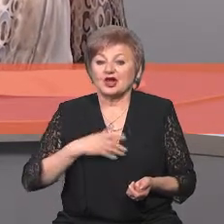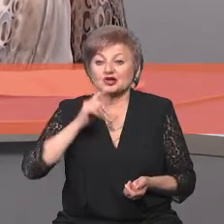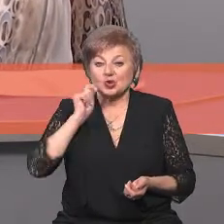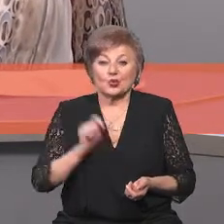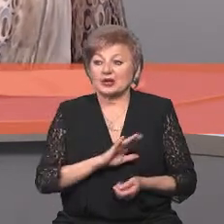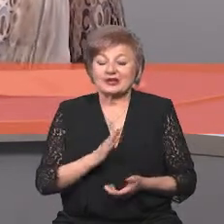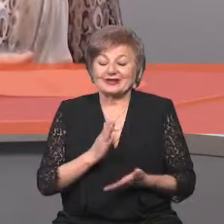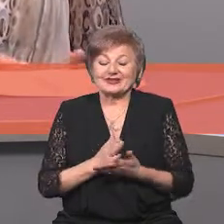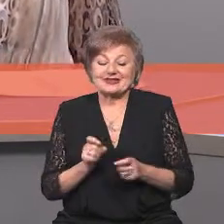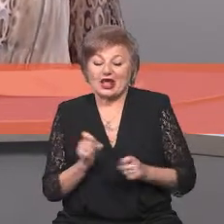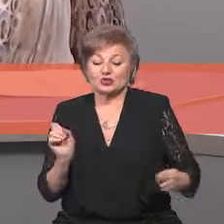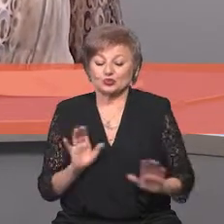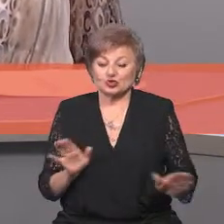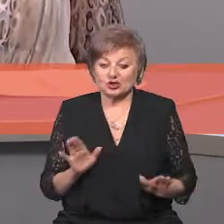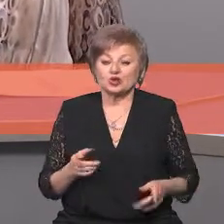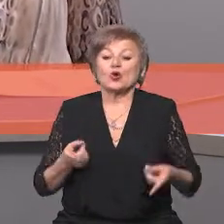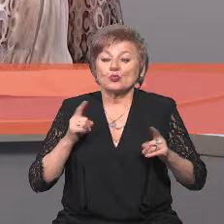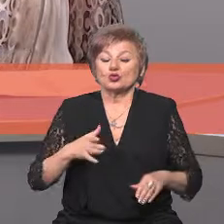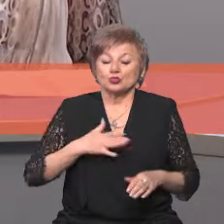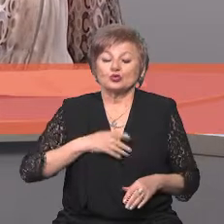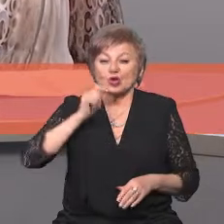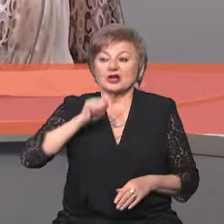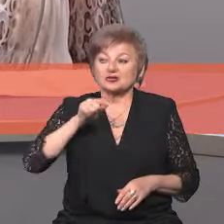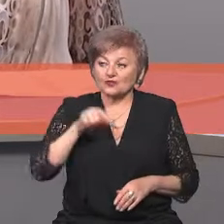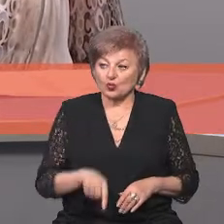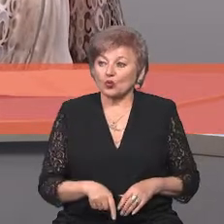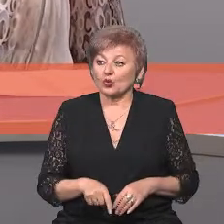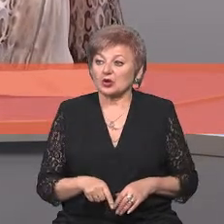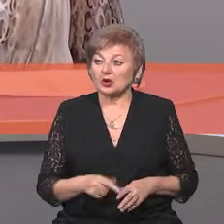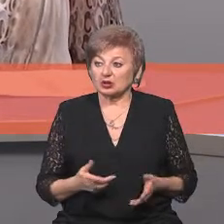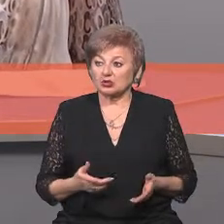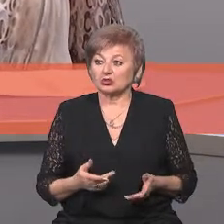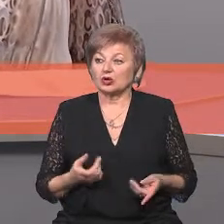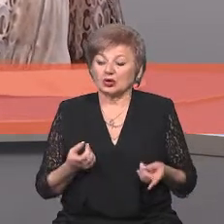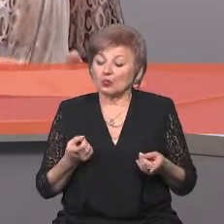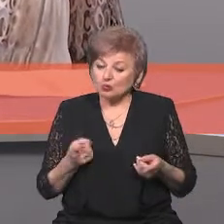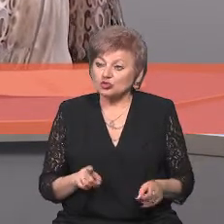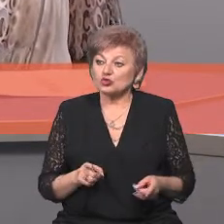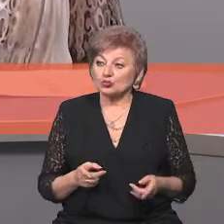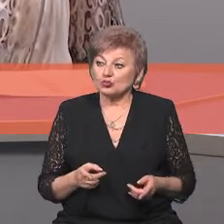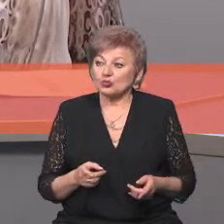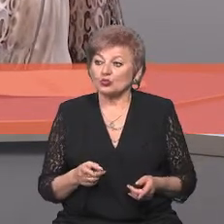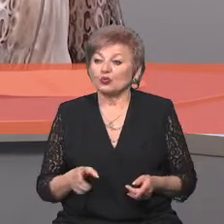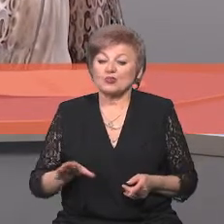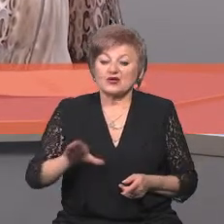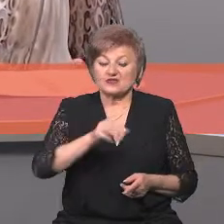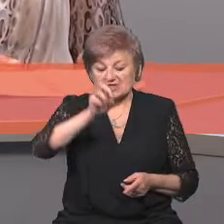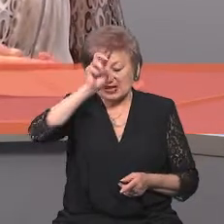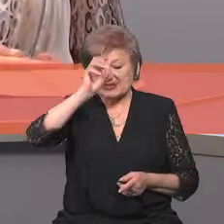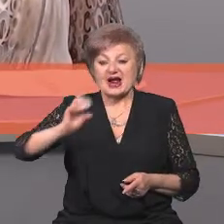не є виключенням. Чому в нашій країні ця полеміка розвивається? Чому? Всі країни